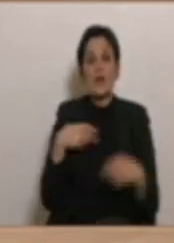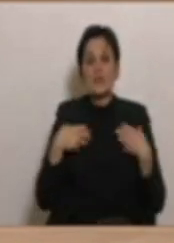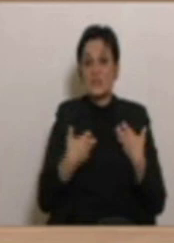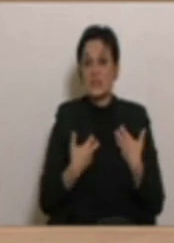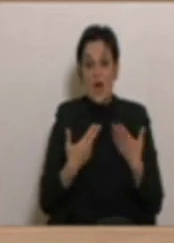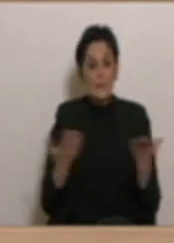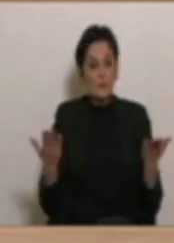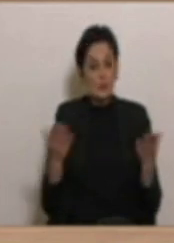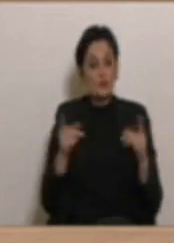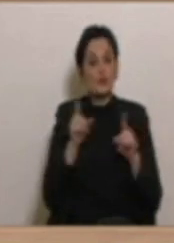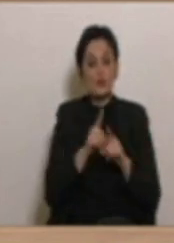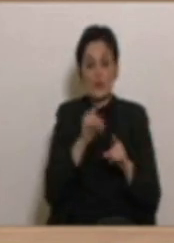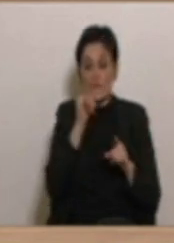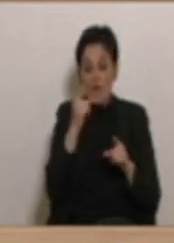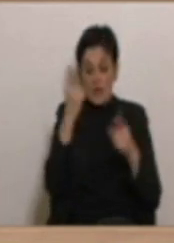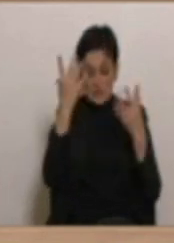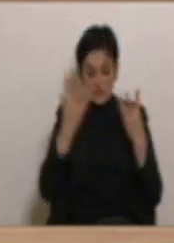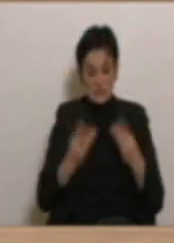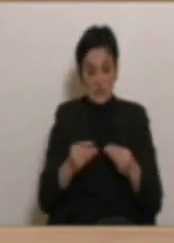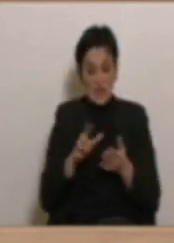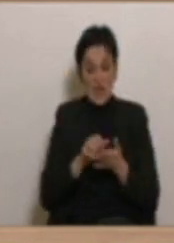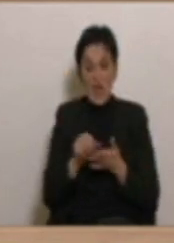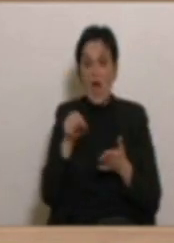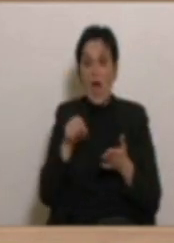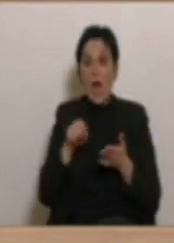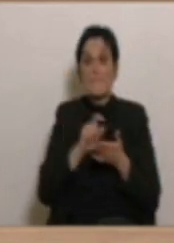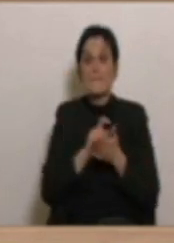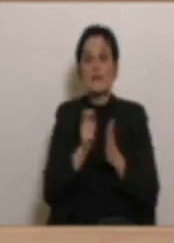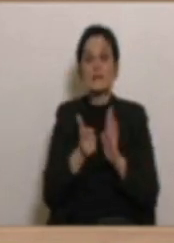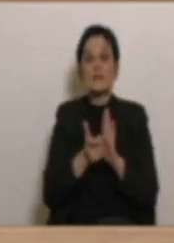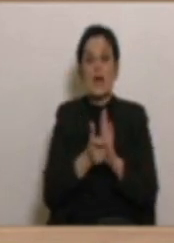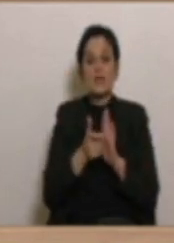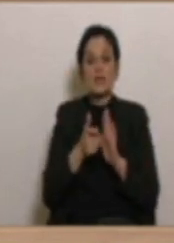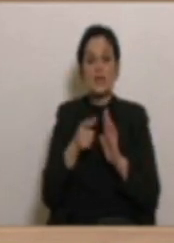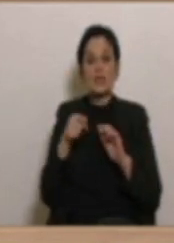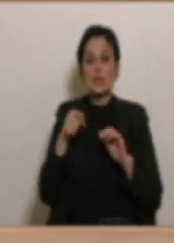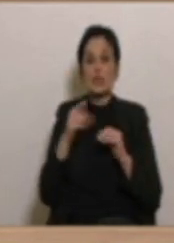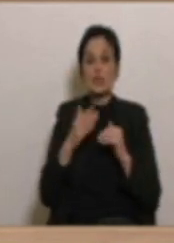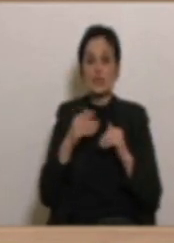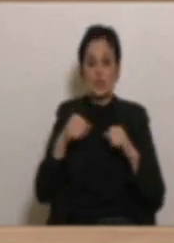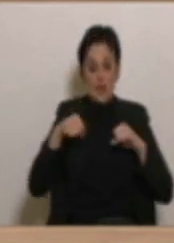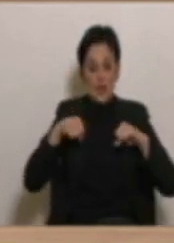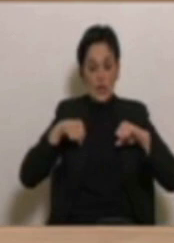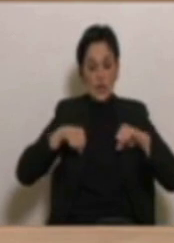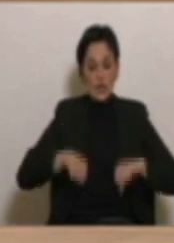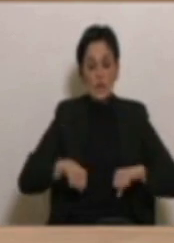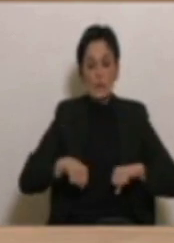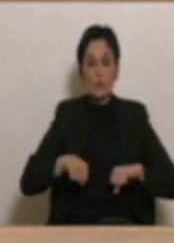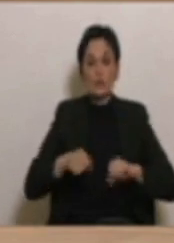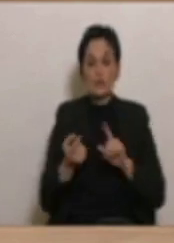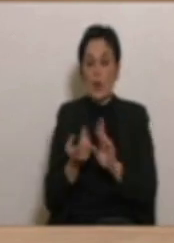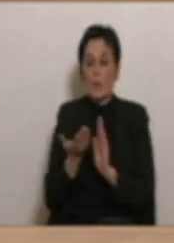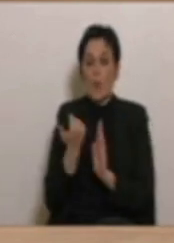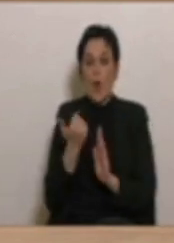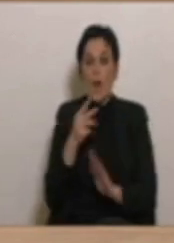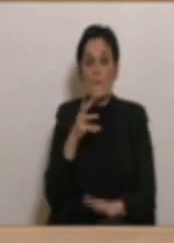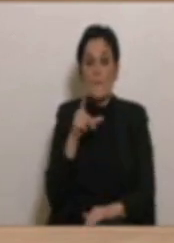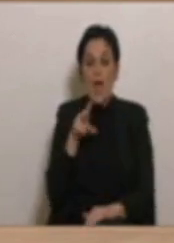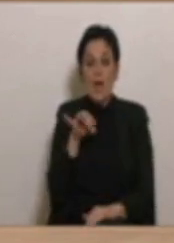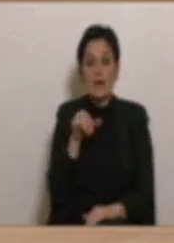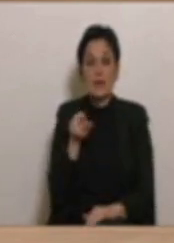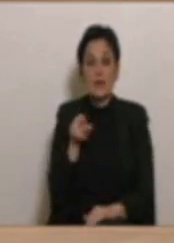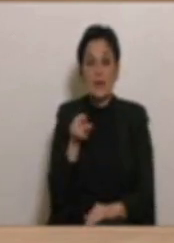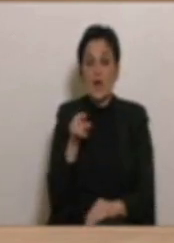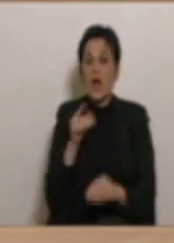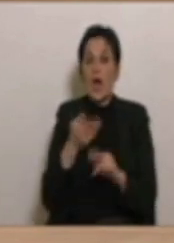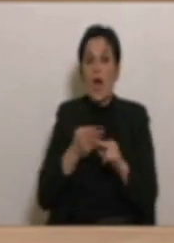ის დღე ამოიშლება, როდესაც ამ დარბაზში მოეხსნა იმუნიტეტი ნიკამ ელიას მის დასაპატიმრებლად. მაგრამ ამნისტია